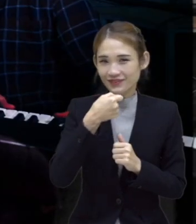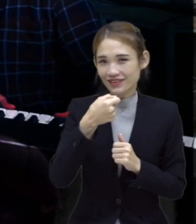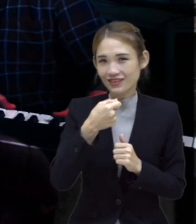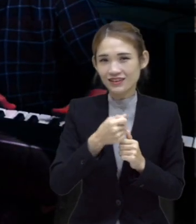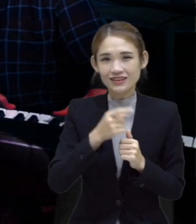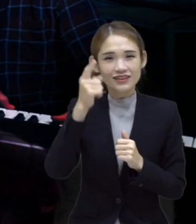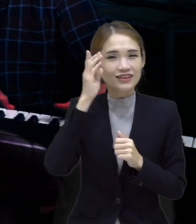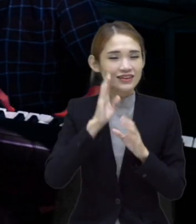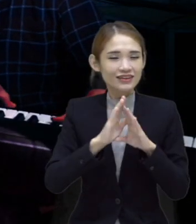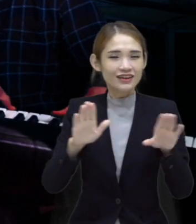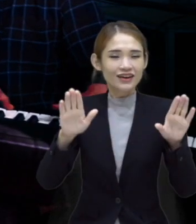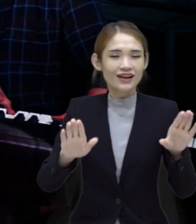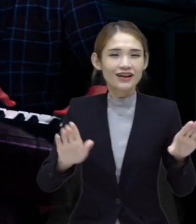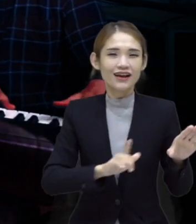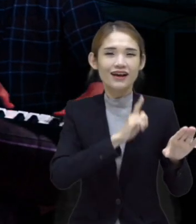오늘 하루